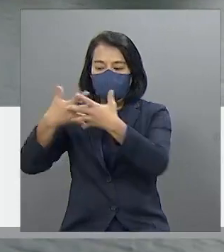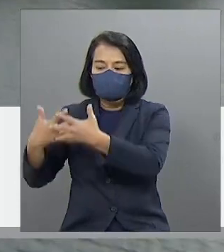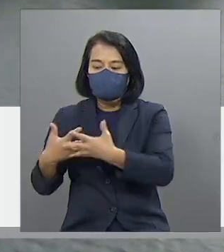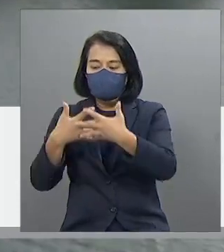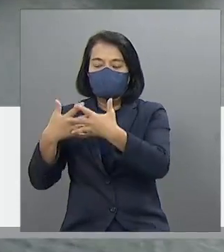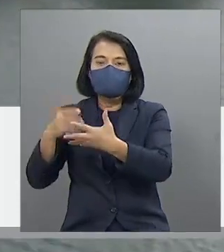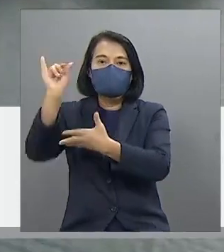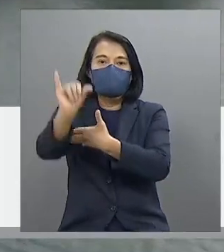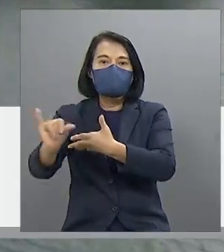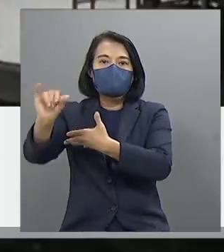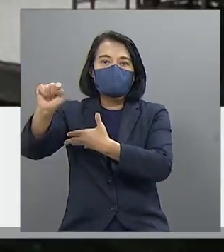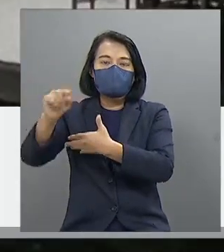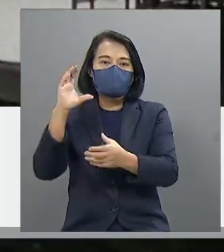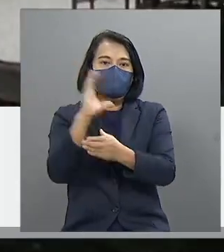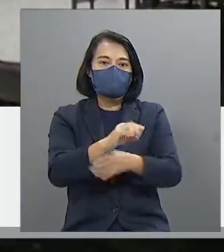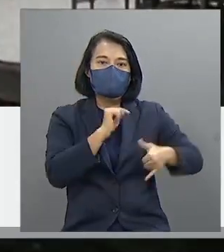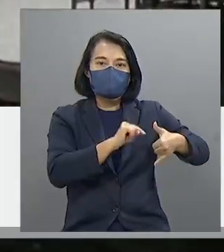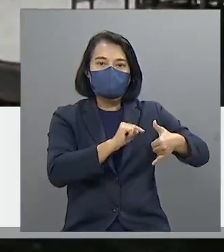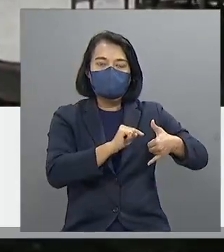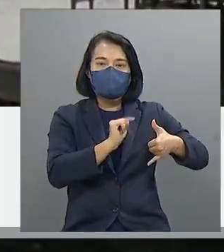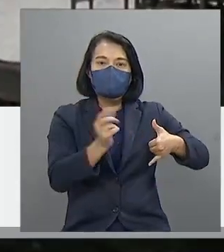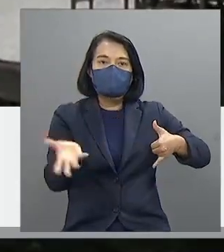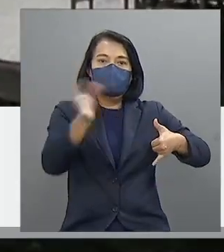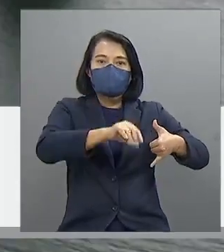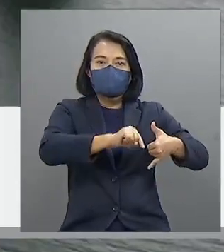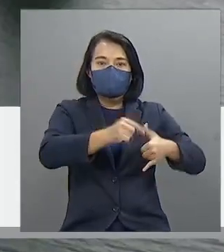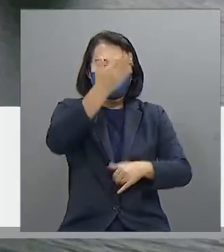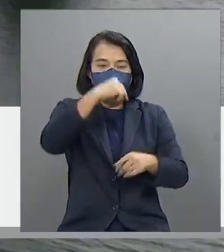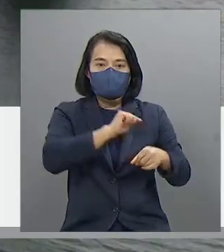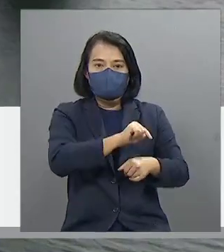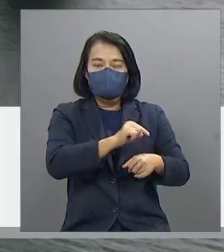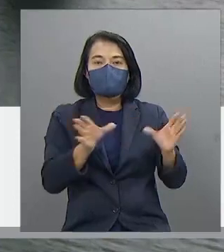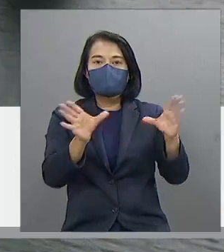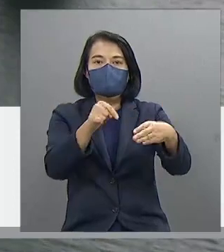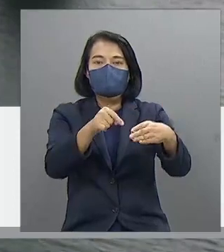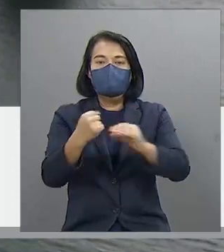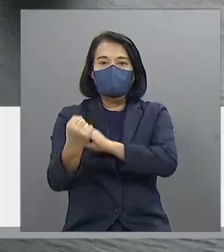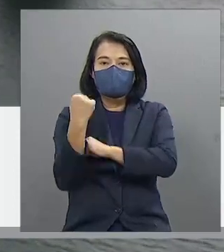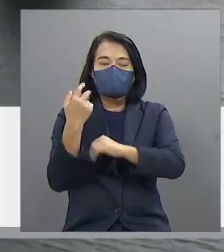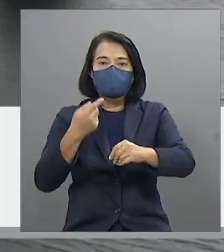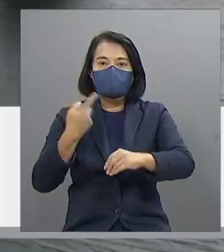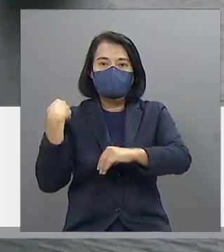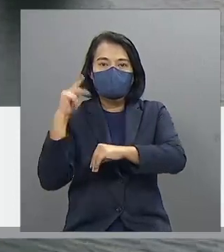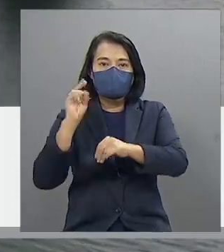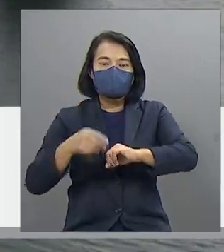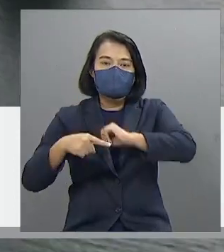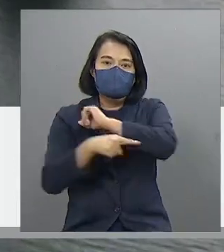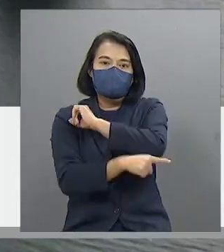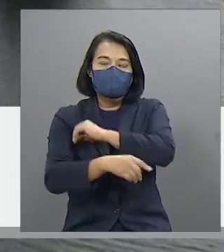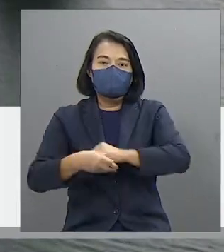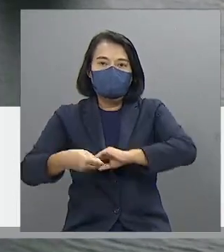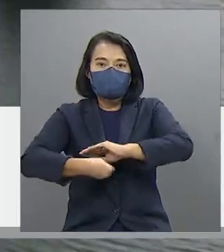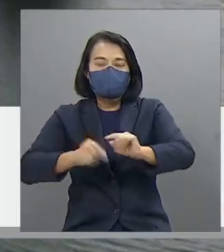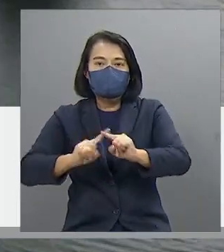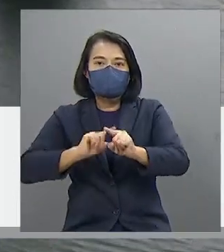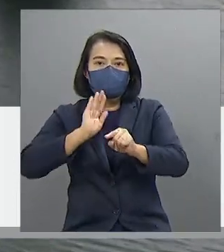บังคับใช้มาตรการคว่ำบาตรเนื่องจากอยู่ในกลุ่มผู้มีอำนาจที่ได้รับผลประโยชน์จากการทุจริตและกิจกรรมต่างๆทั่วโลกของรั